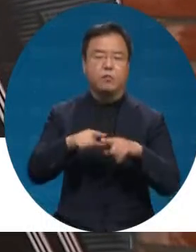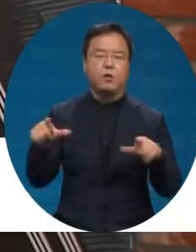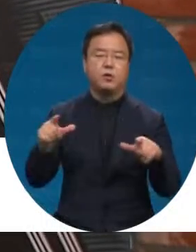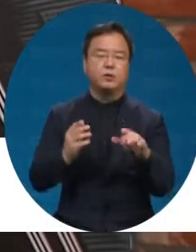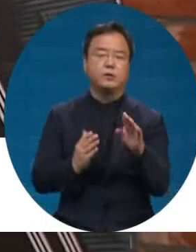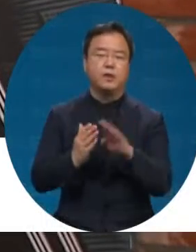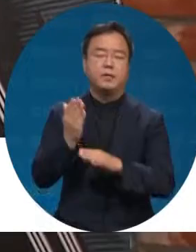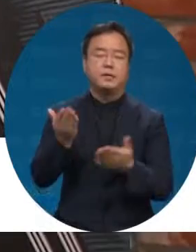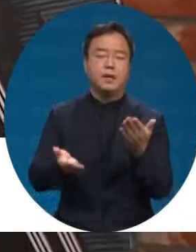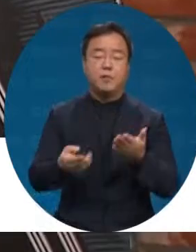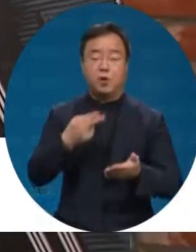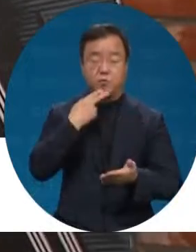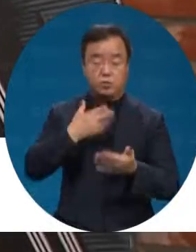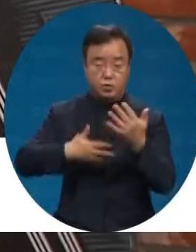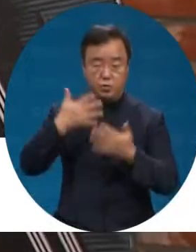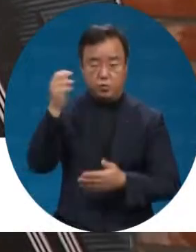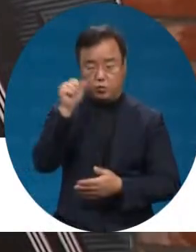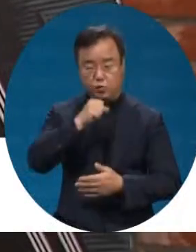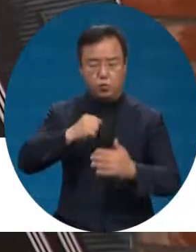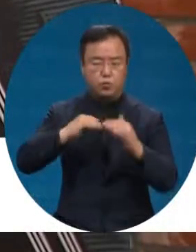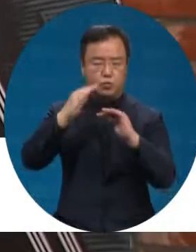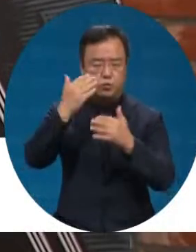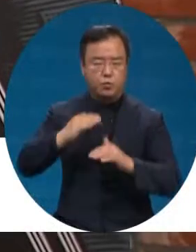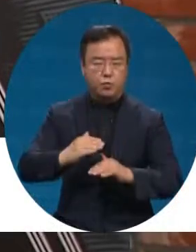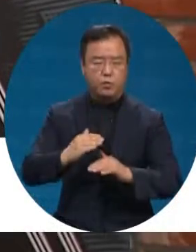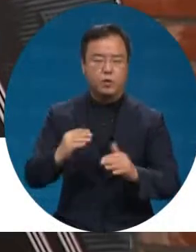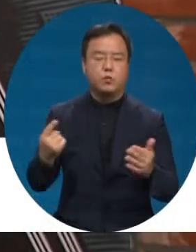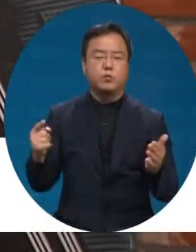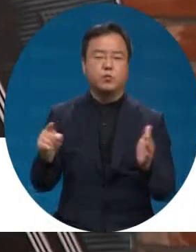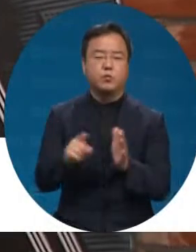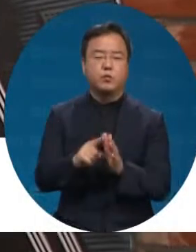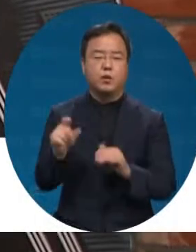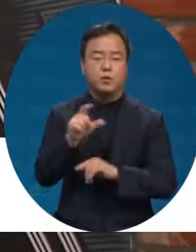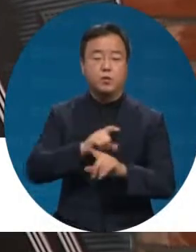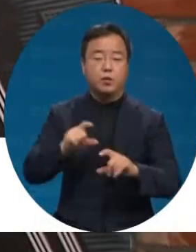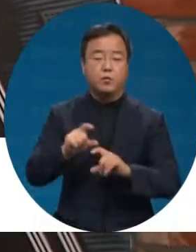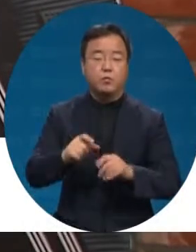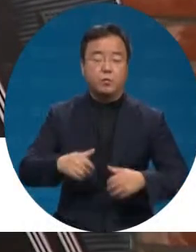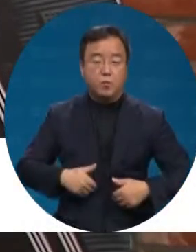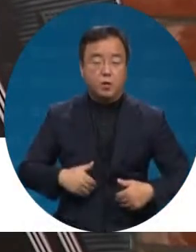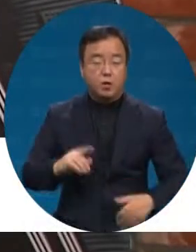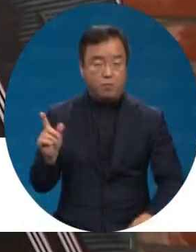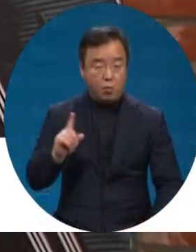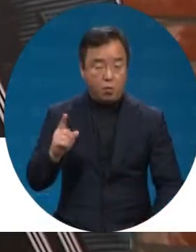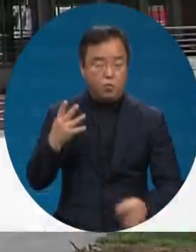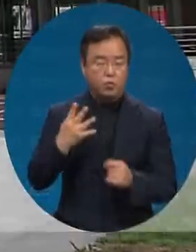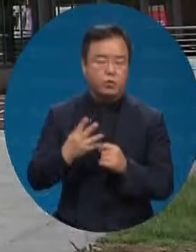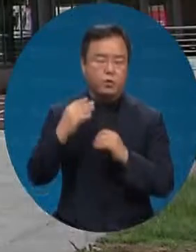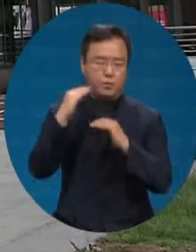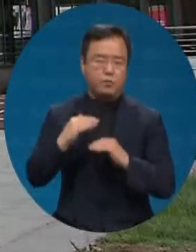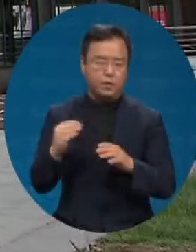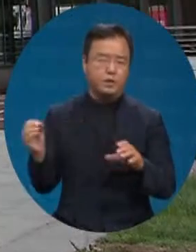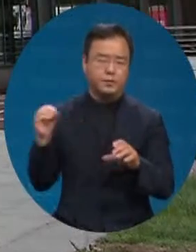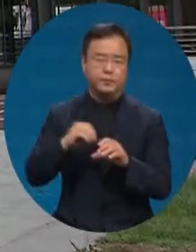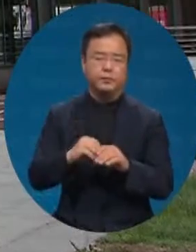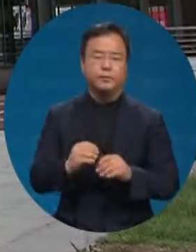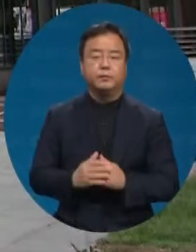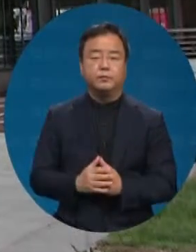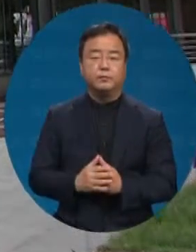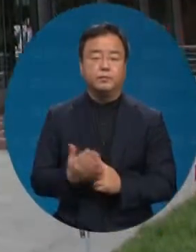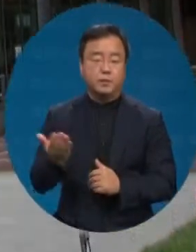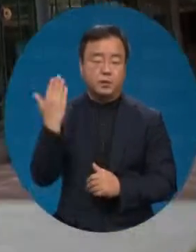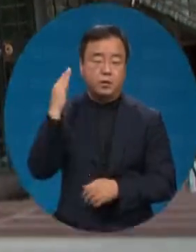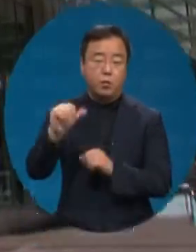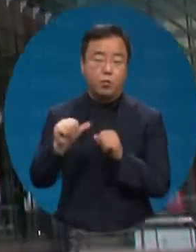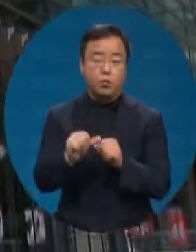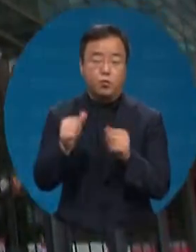없는 영화 양질의 콘텐츠로 가자면 어떤 것들을 더 추가해야 될까 하는 고민에서 지난 5년간 한국 영어